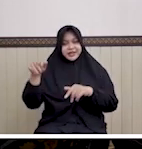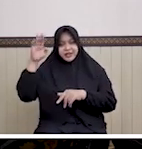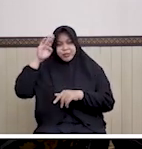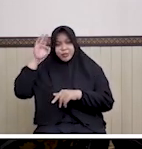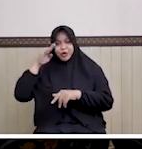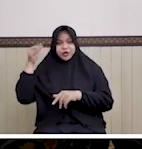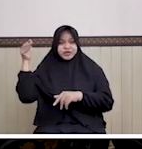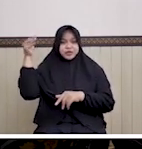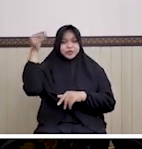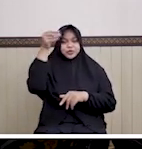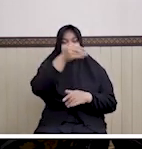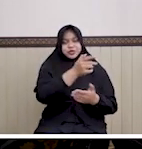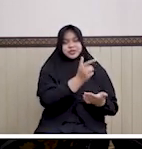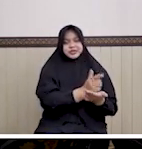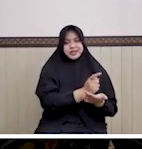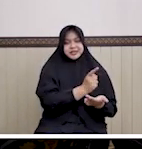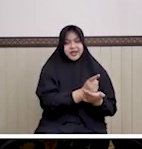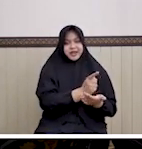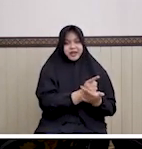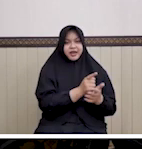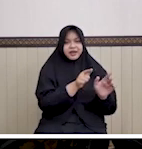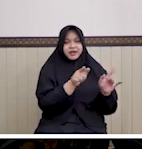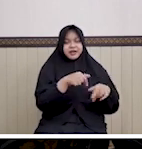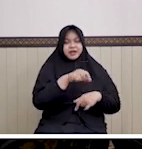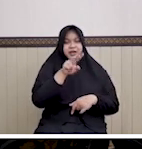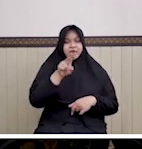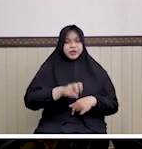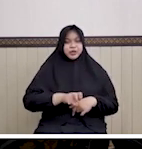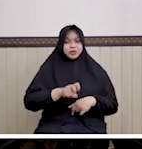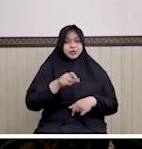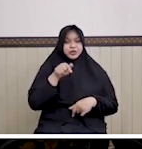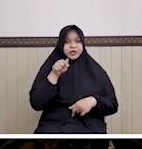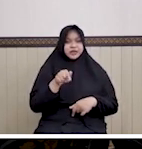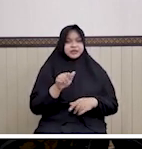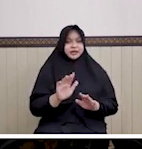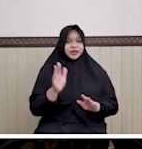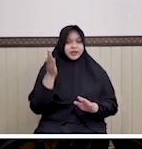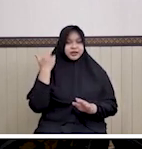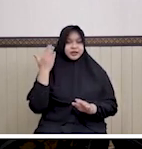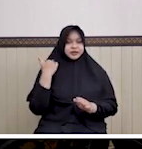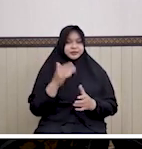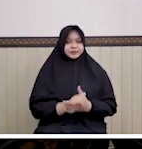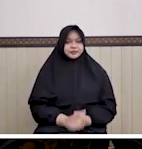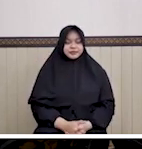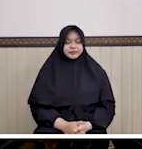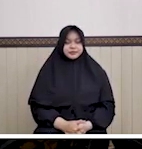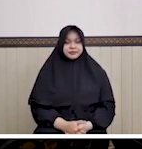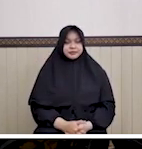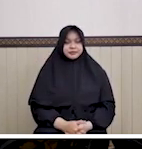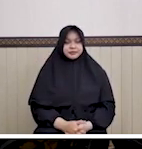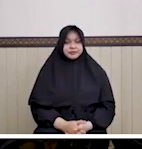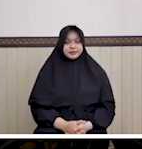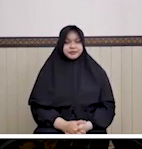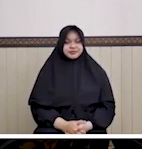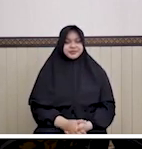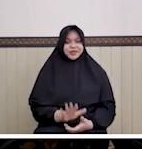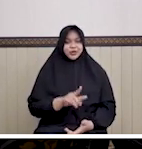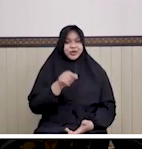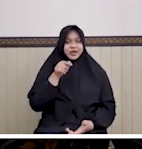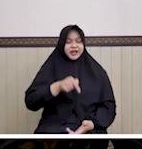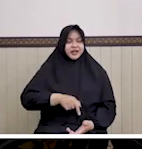naik ke Kejaksaan biasanya ini harus klik tadi ya kalau nggak satu klik itu Agak repot nih